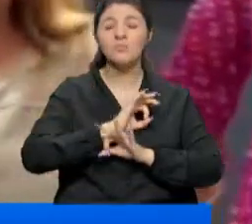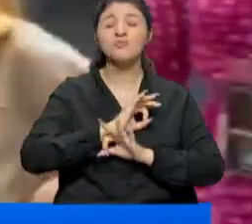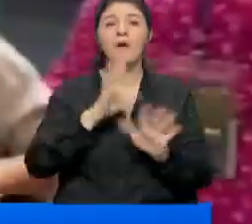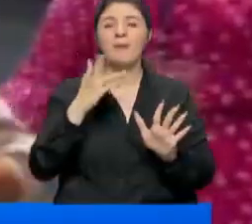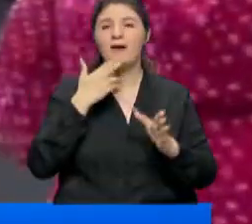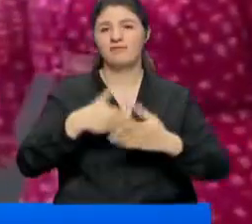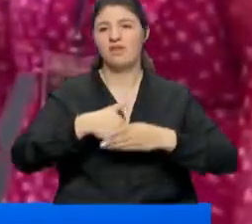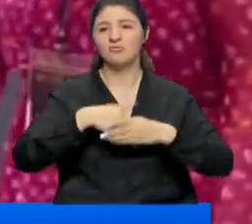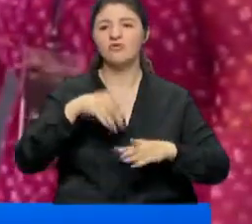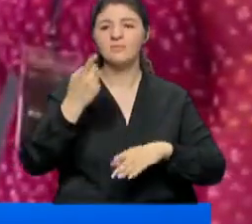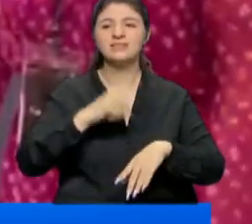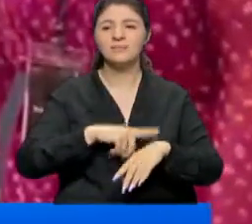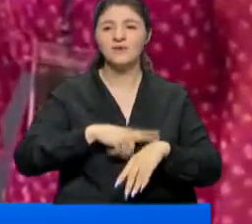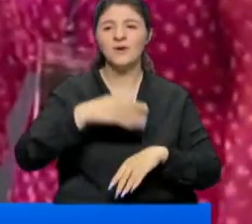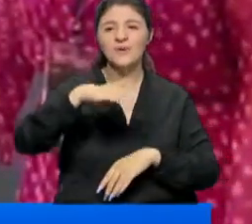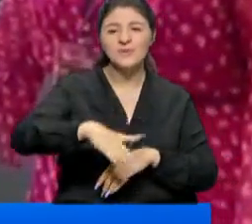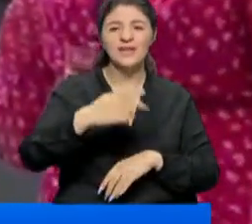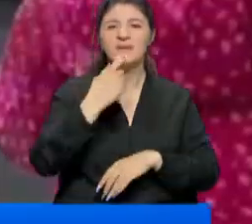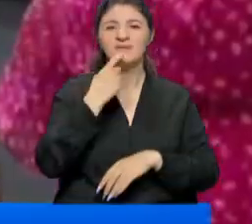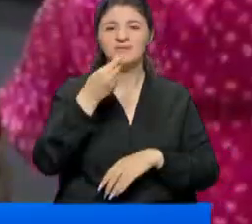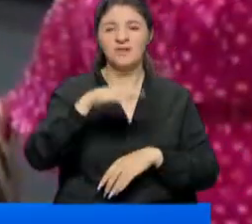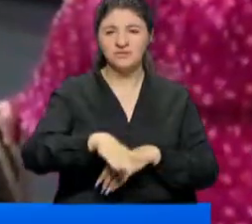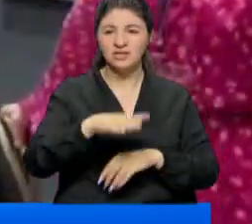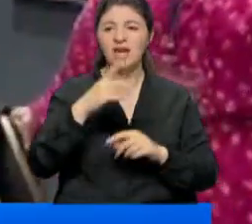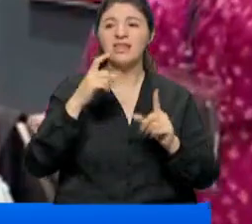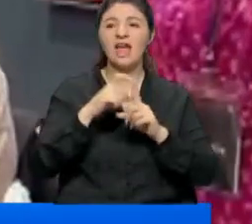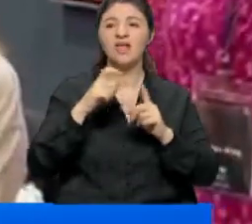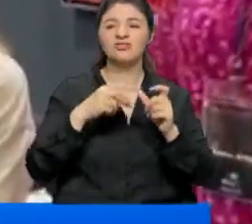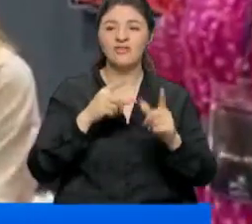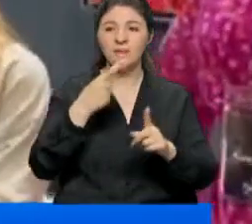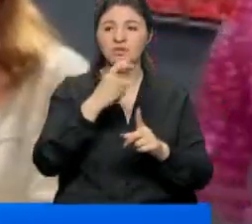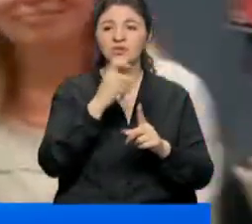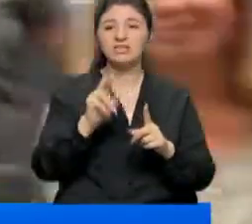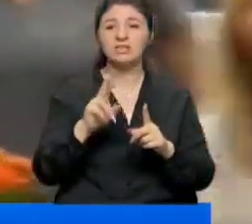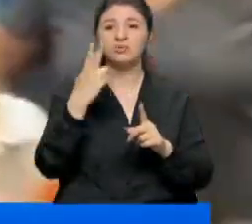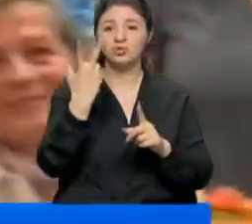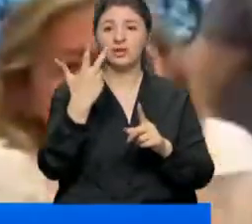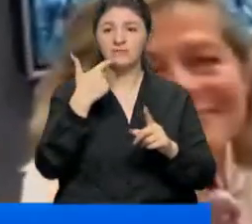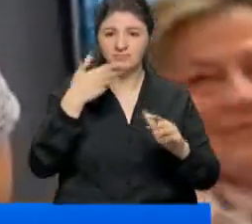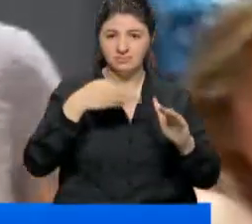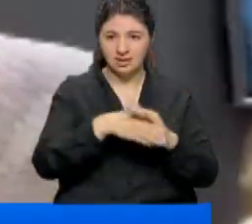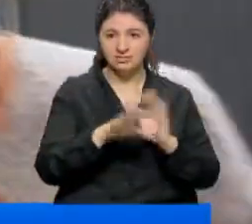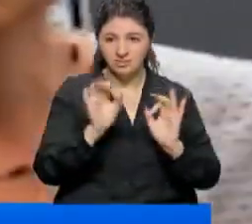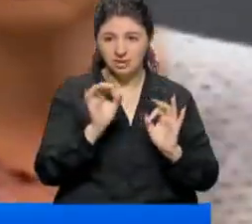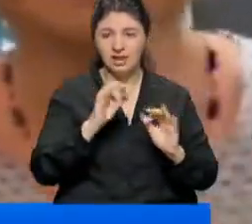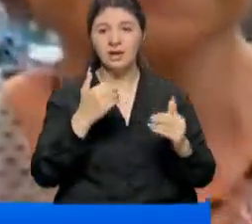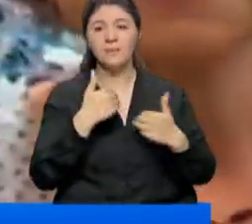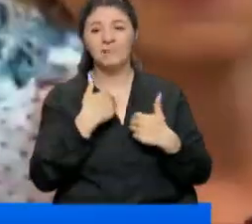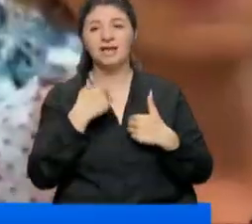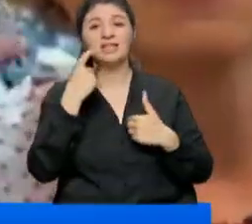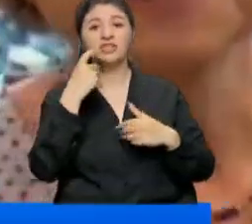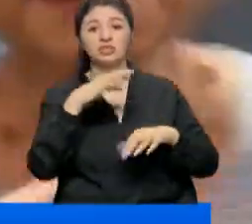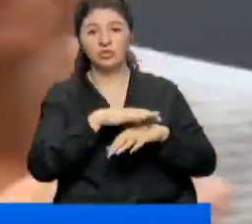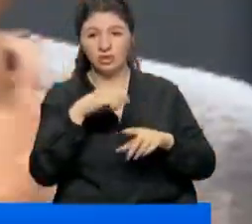kadınla tanıştım onlar bir zamanlar küçük kız çocuklarıydı darüşşafakalı 1973'te girmişler değil mi